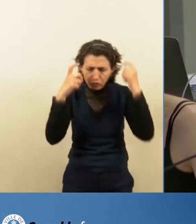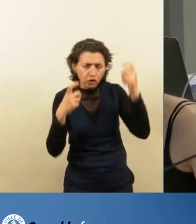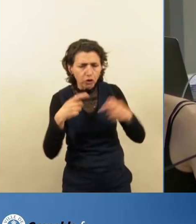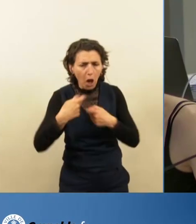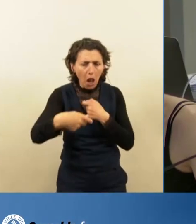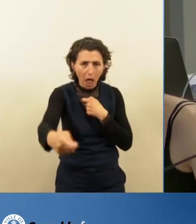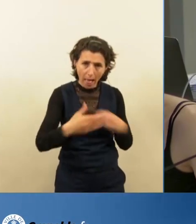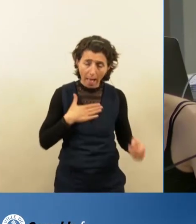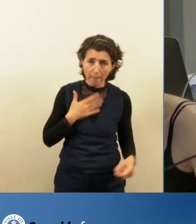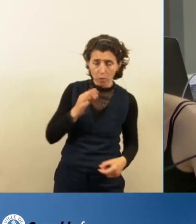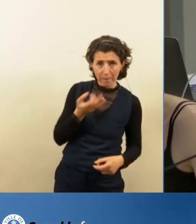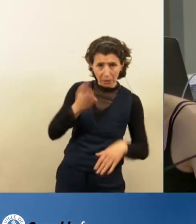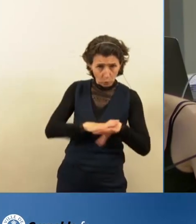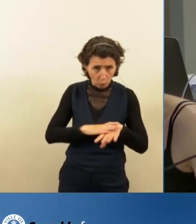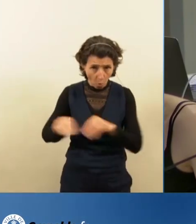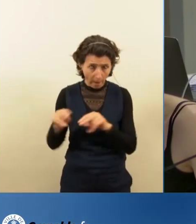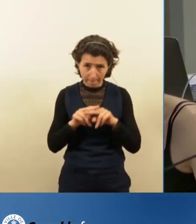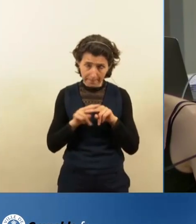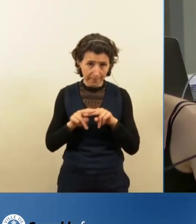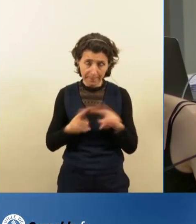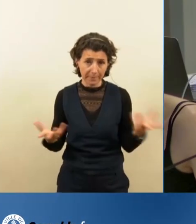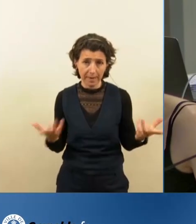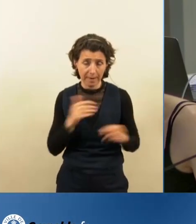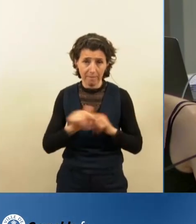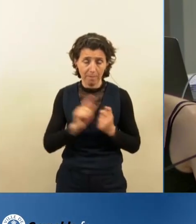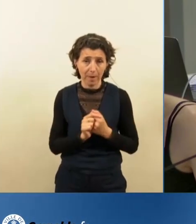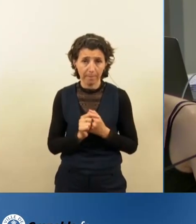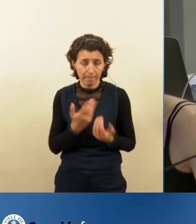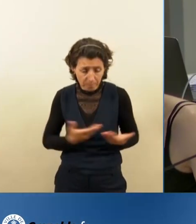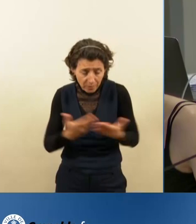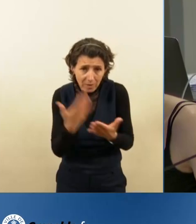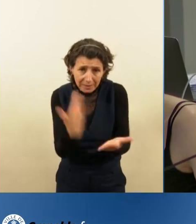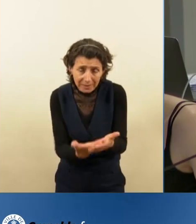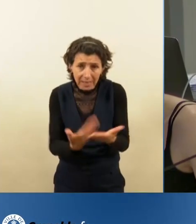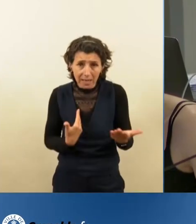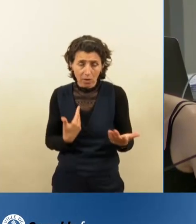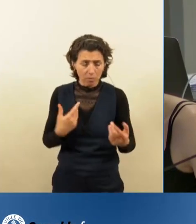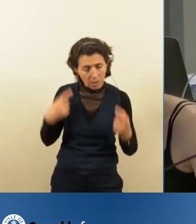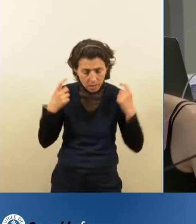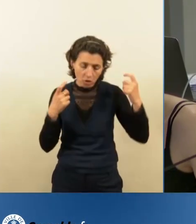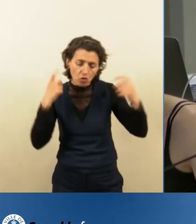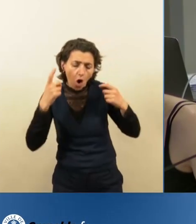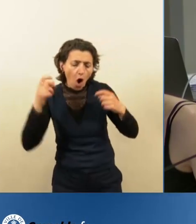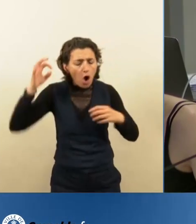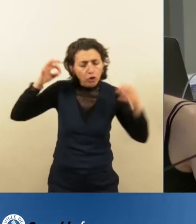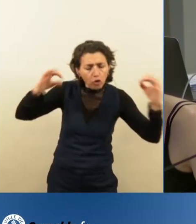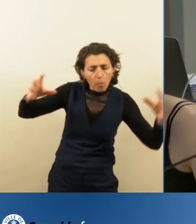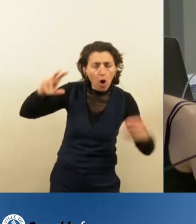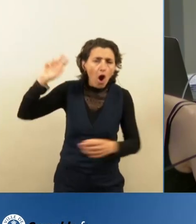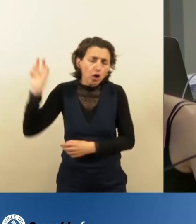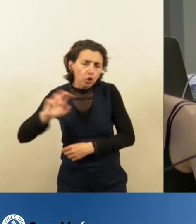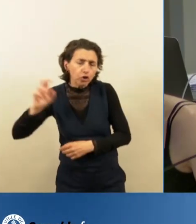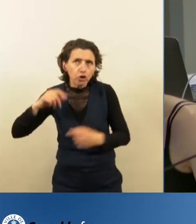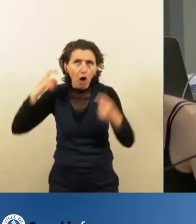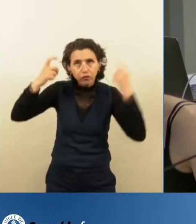cette posture là vous permet en fait sans cesse de discourir sur l'écologie et le climat et vous